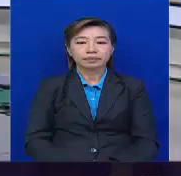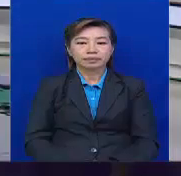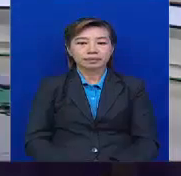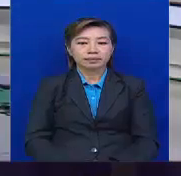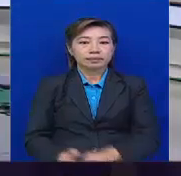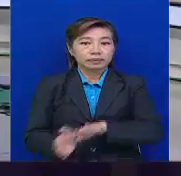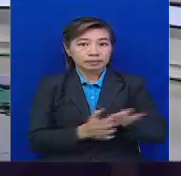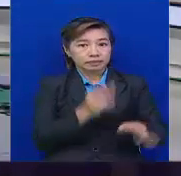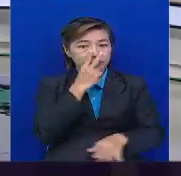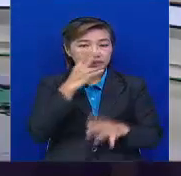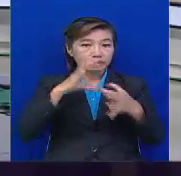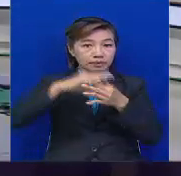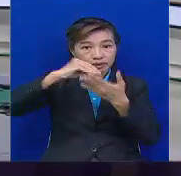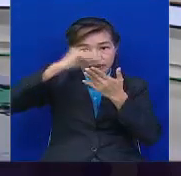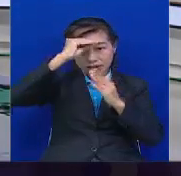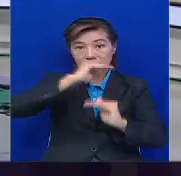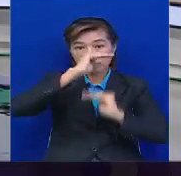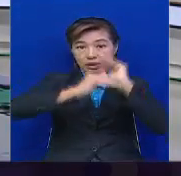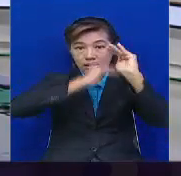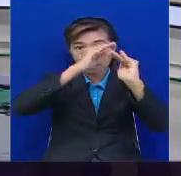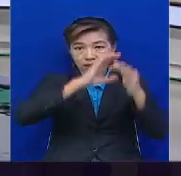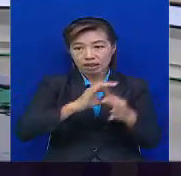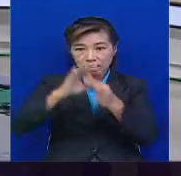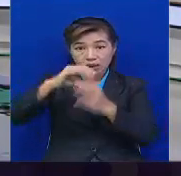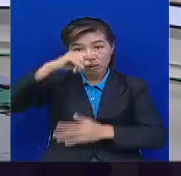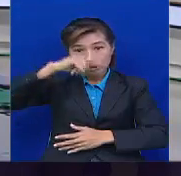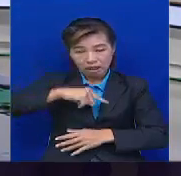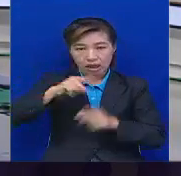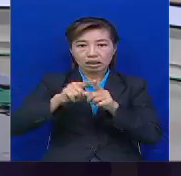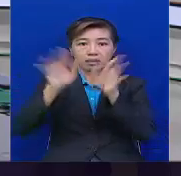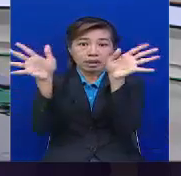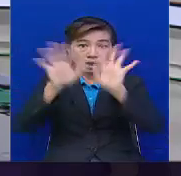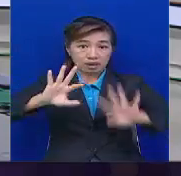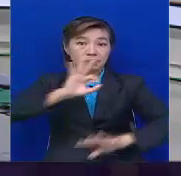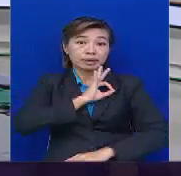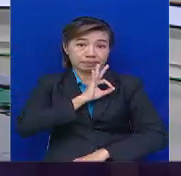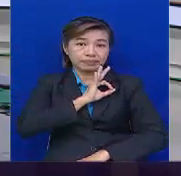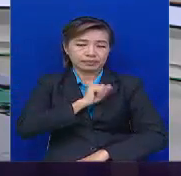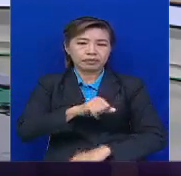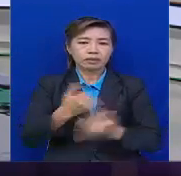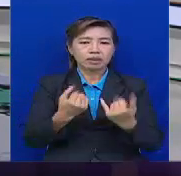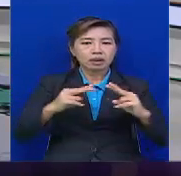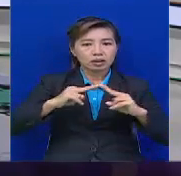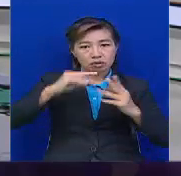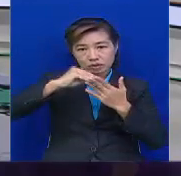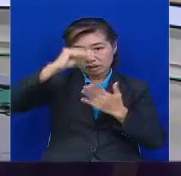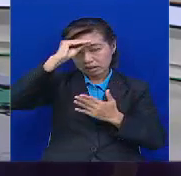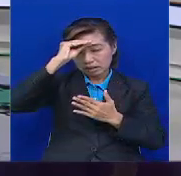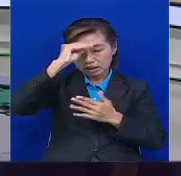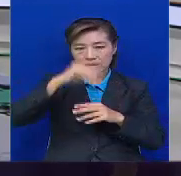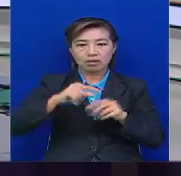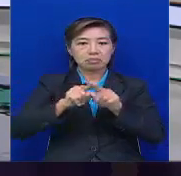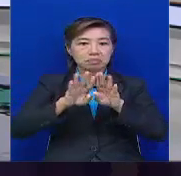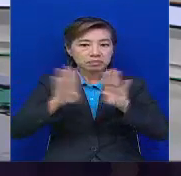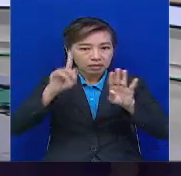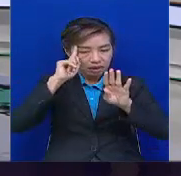มาดูในเรื่องของการพัฒนาการศึกษาให้สอดรับกับการที่ไทยเนี่ยก็เป็นหนึ่งในประเทศสมาชิกอาเซียนด้วยนะคะโดยกระทรวงศึกษาธิการเปิดโครงการสัญจรทุกภูมิภ